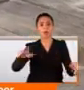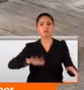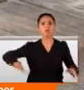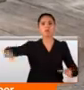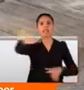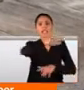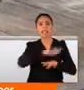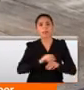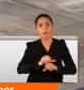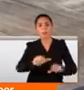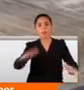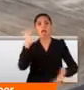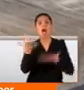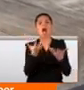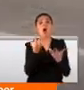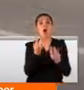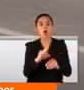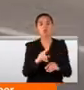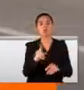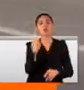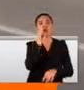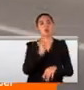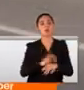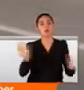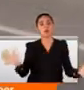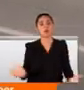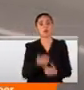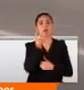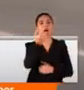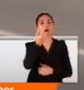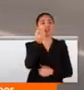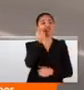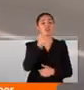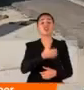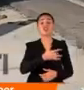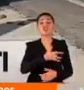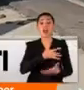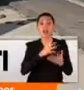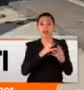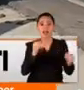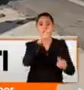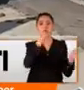yola saçıldı. Alev almaması faciayı önledi. 6 cana mal olan kazanın